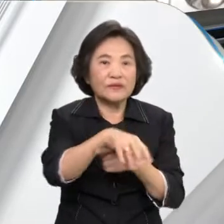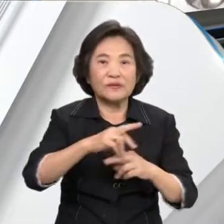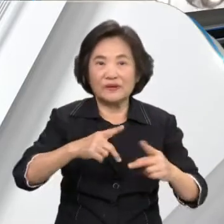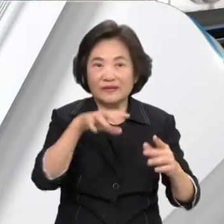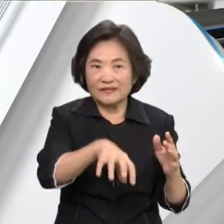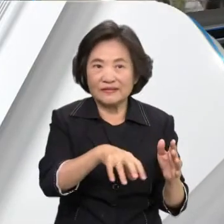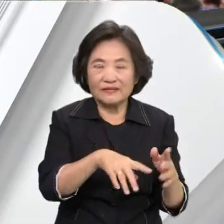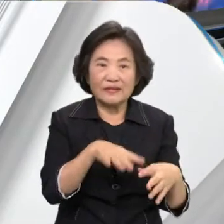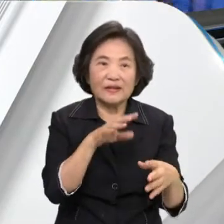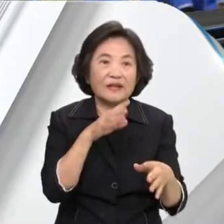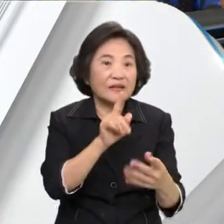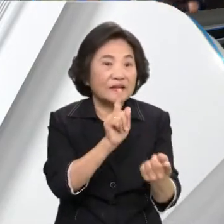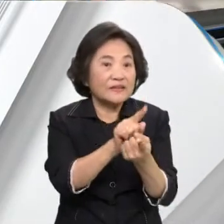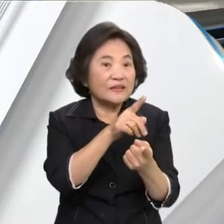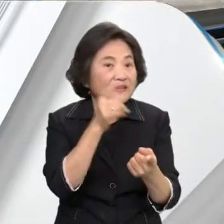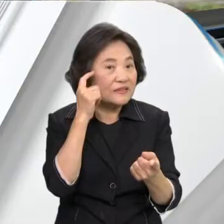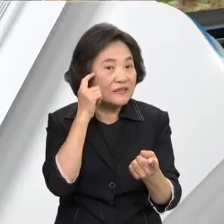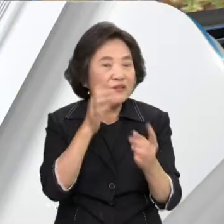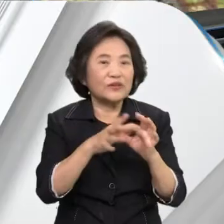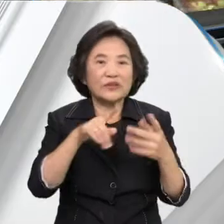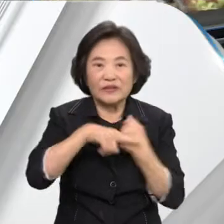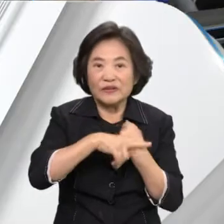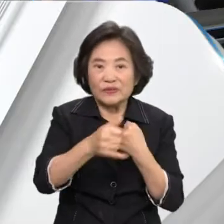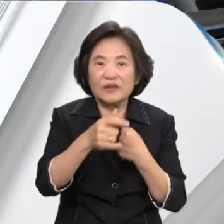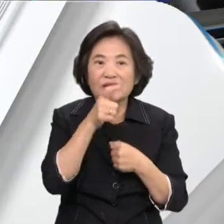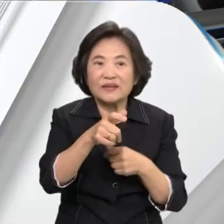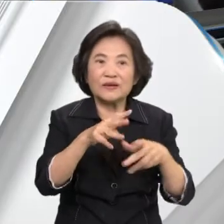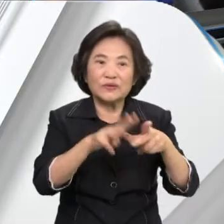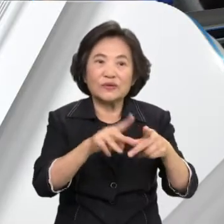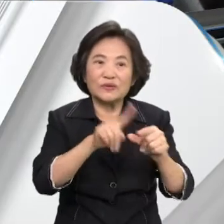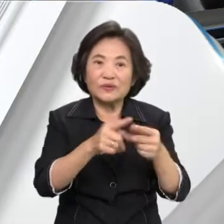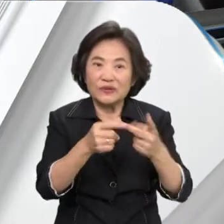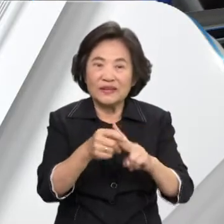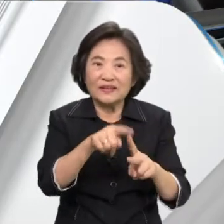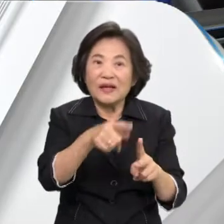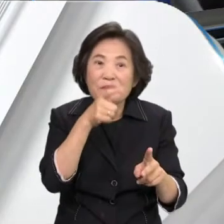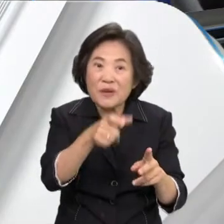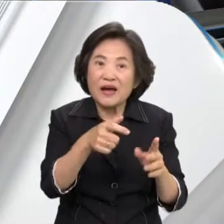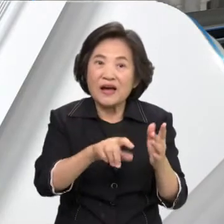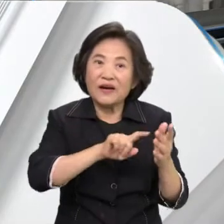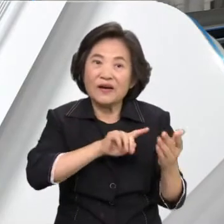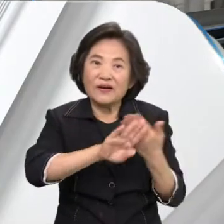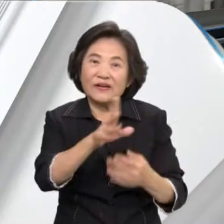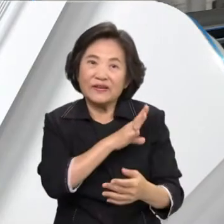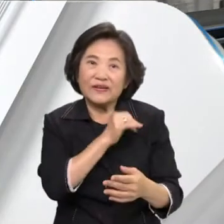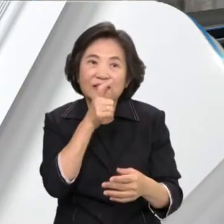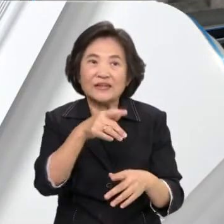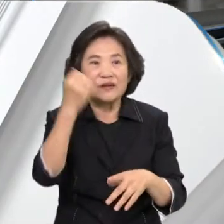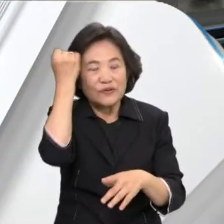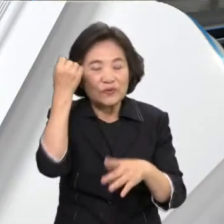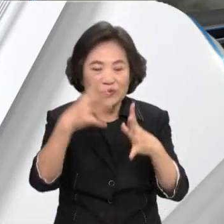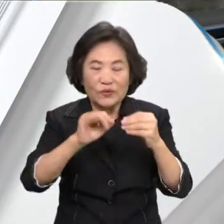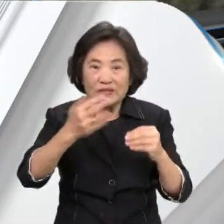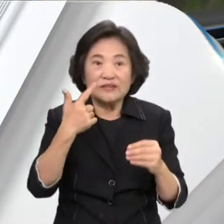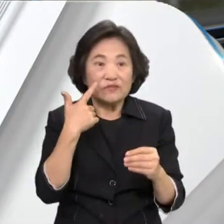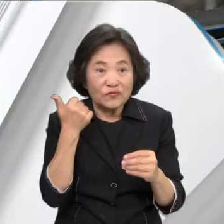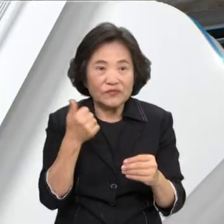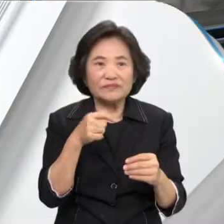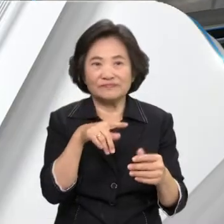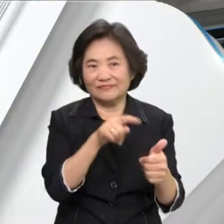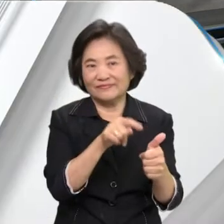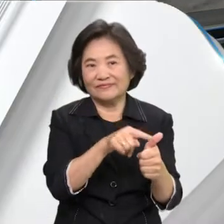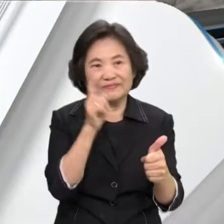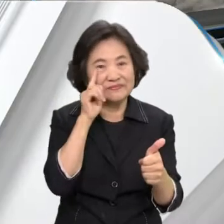莲的农改厂，向了解对花莲被限制孵化支付的农改厂研究员全中